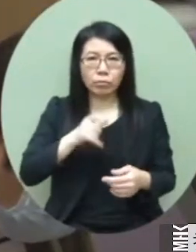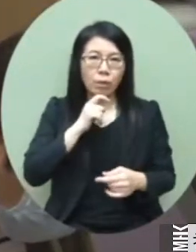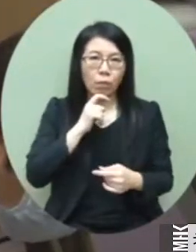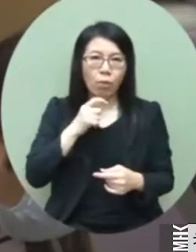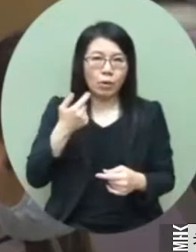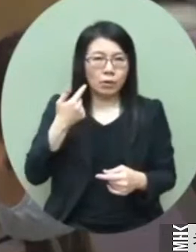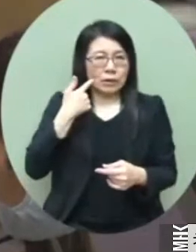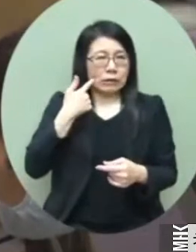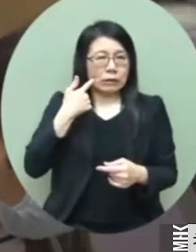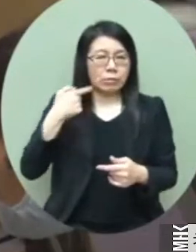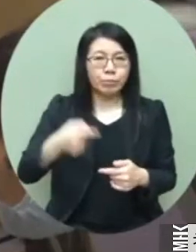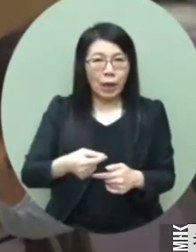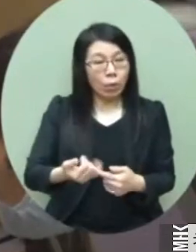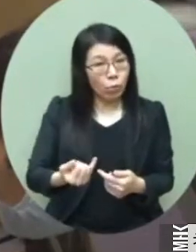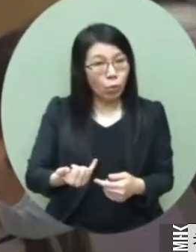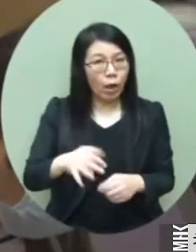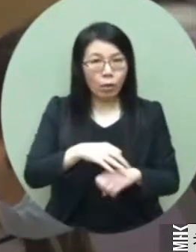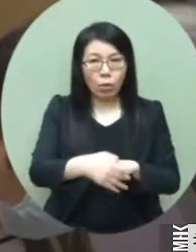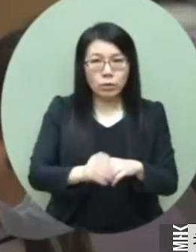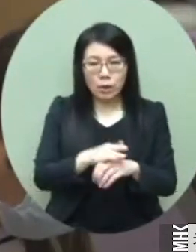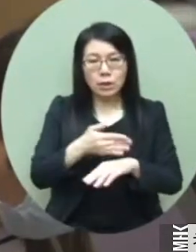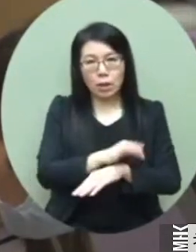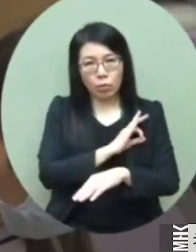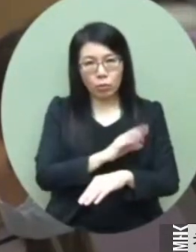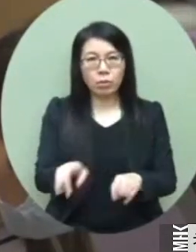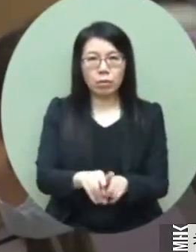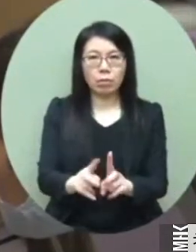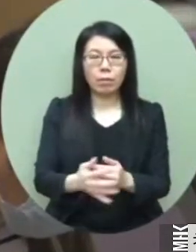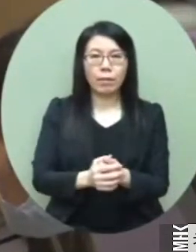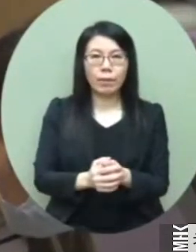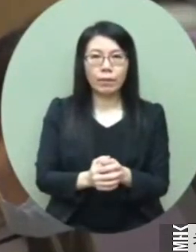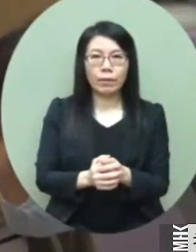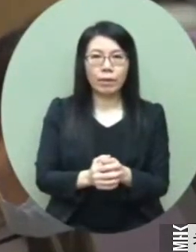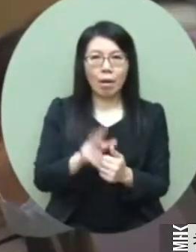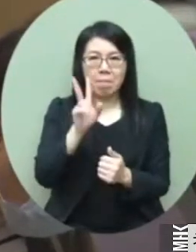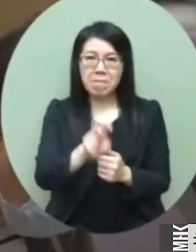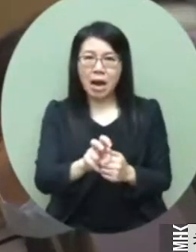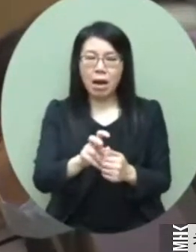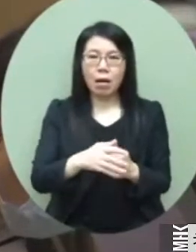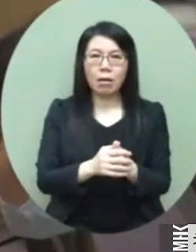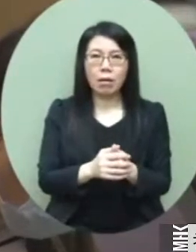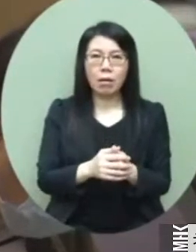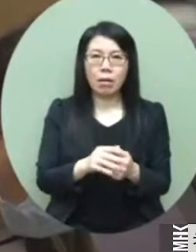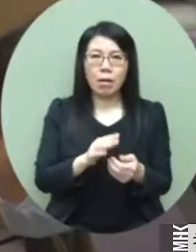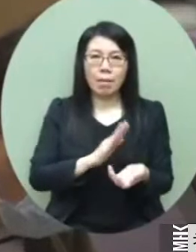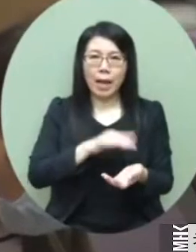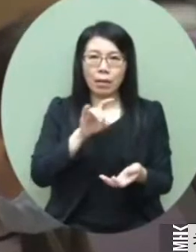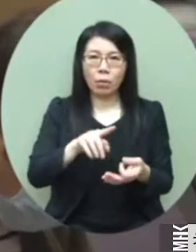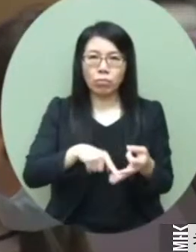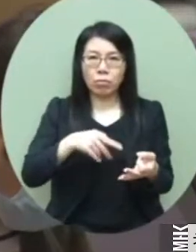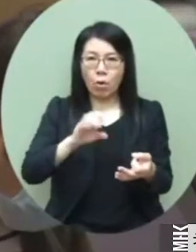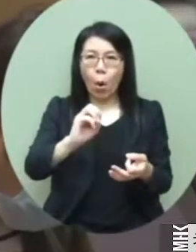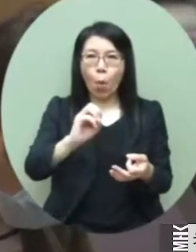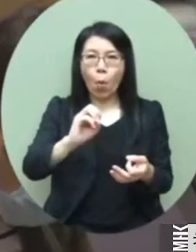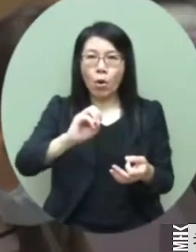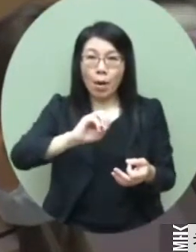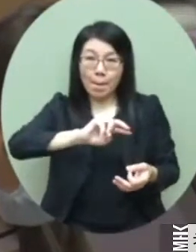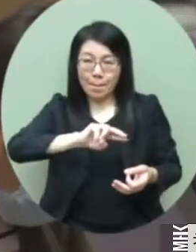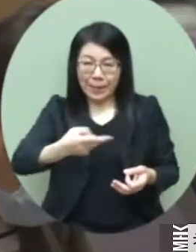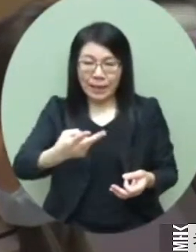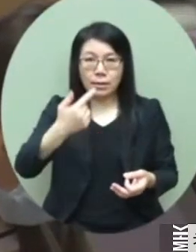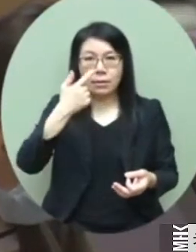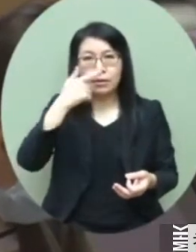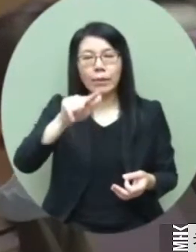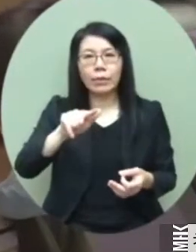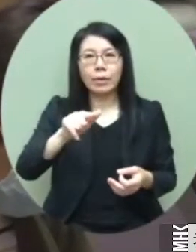际社会也开始出现奥密克戎的新型的变种病毒，包括像是内地和台湾也出现了疫情反弹现象。